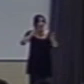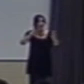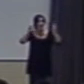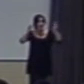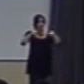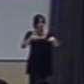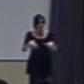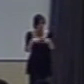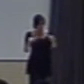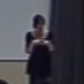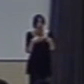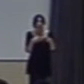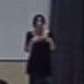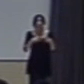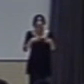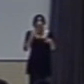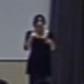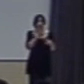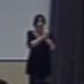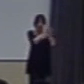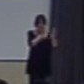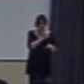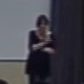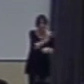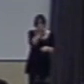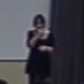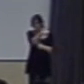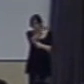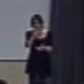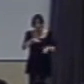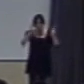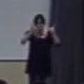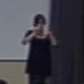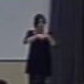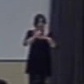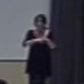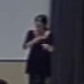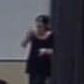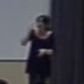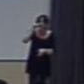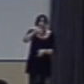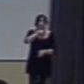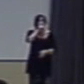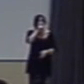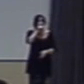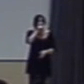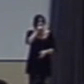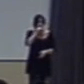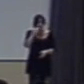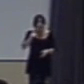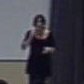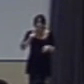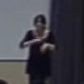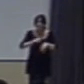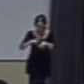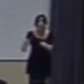després tots vostès podran participar. També els explico que via Twitter, mentre es va desenvolupant el debat, si